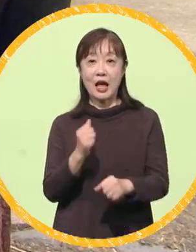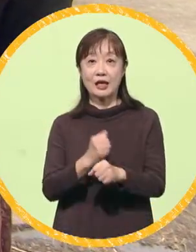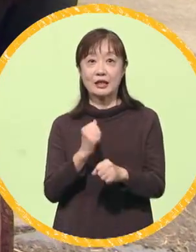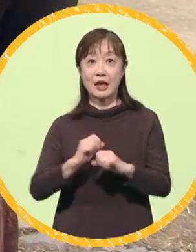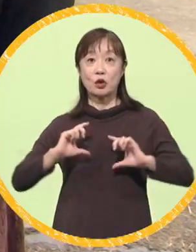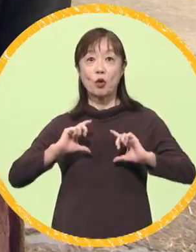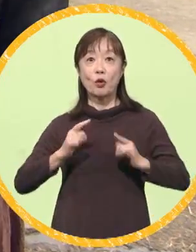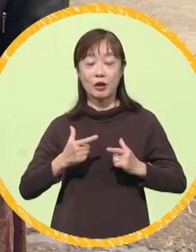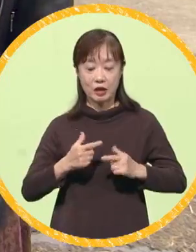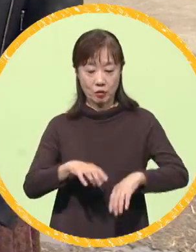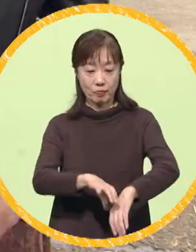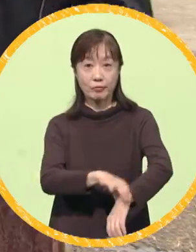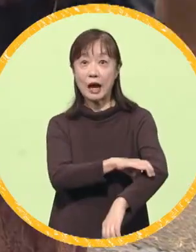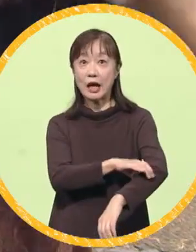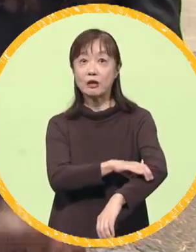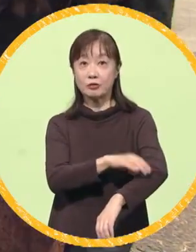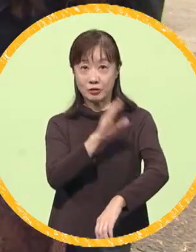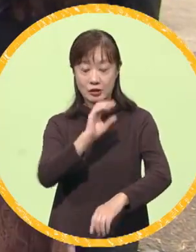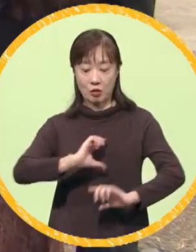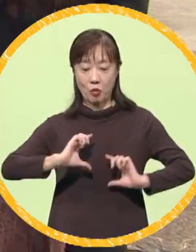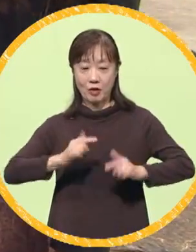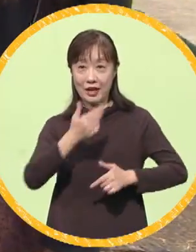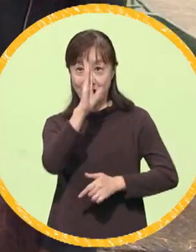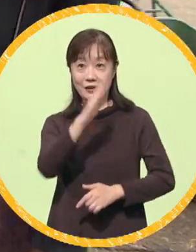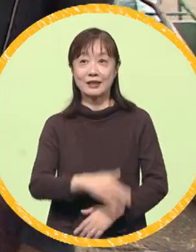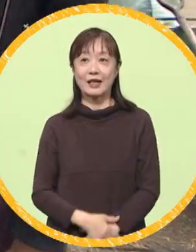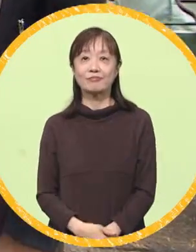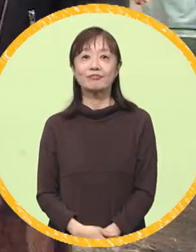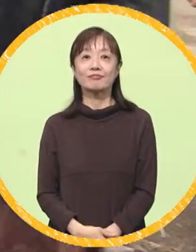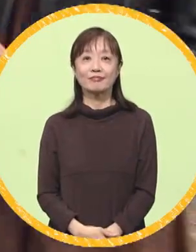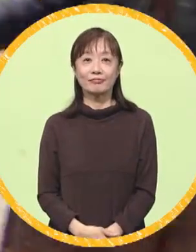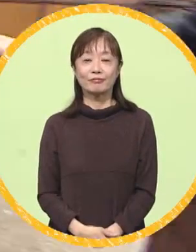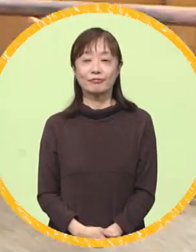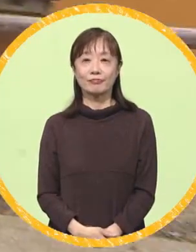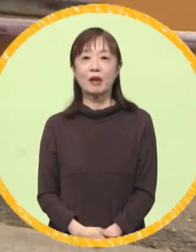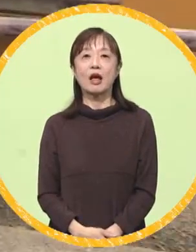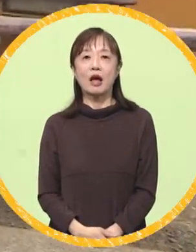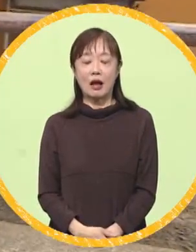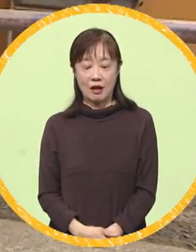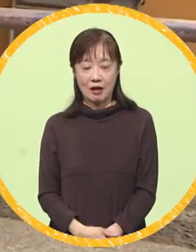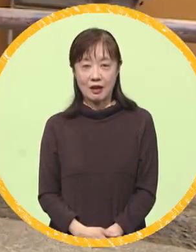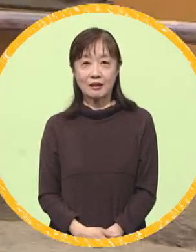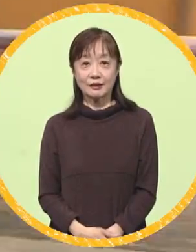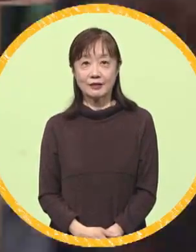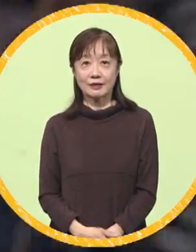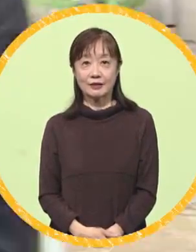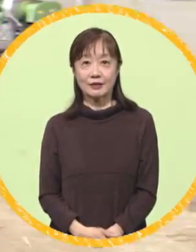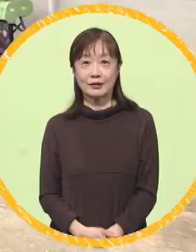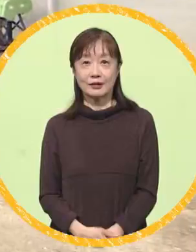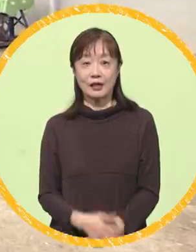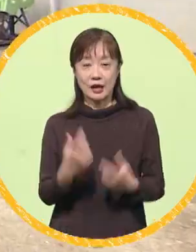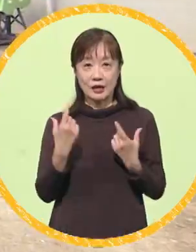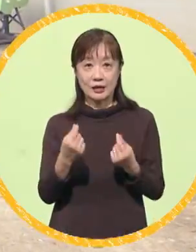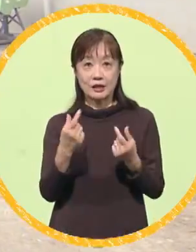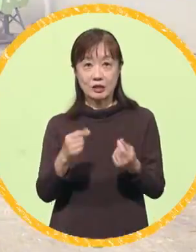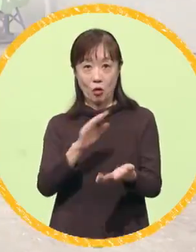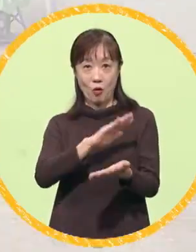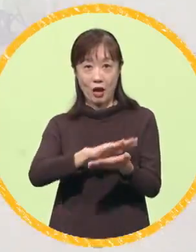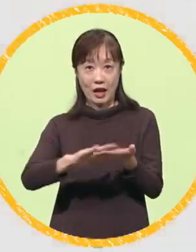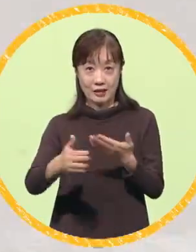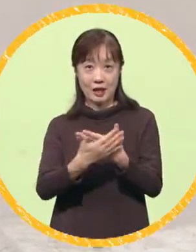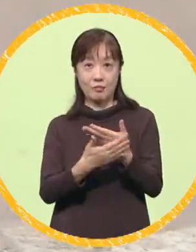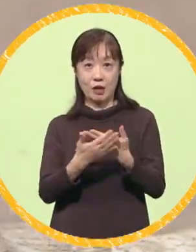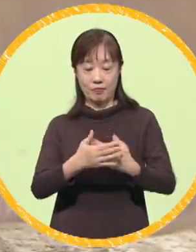に着替えていただいて。 この格好じゃ中に入れない、はい、そこまでちゃんと衛生面にも。